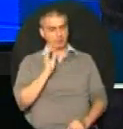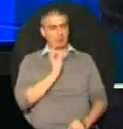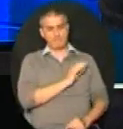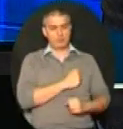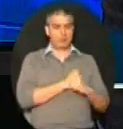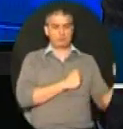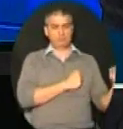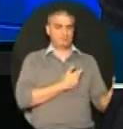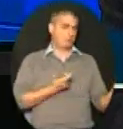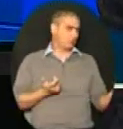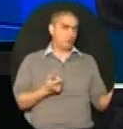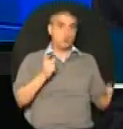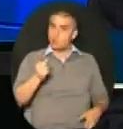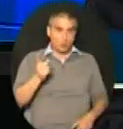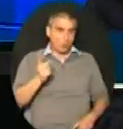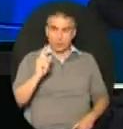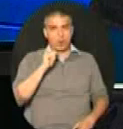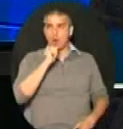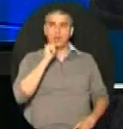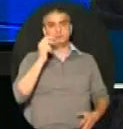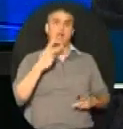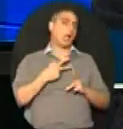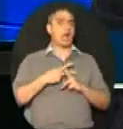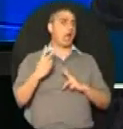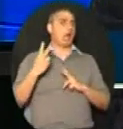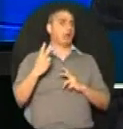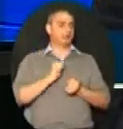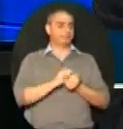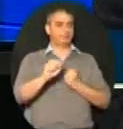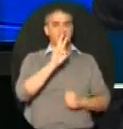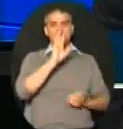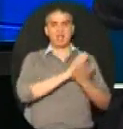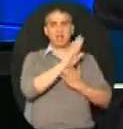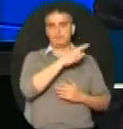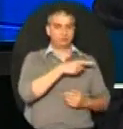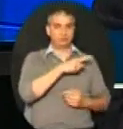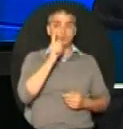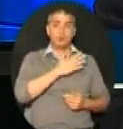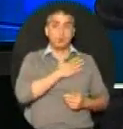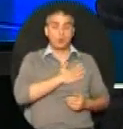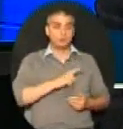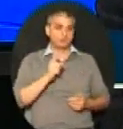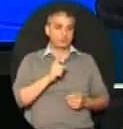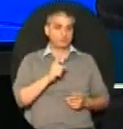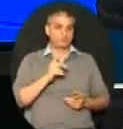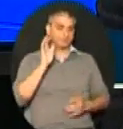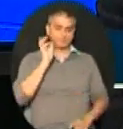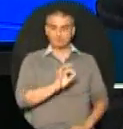לפגוע בשמאל. הוא לא רוצה רק להכחיד את V15, הוא רוצה